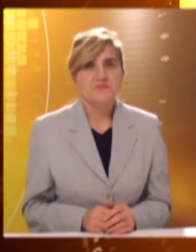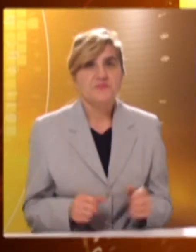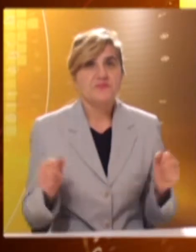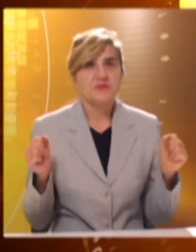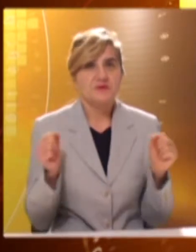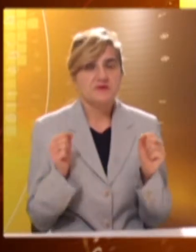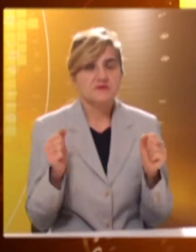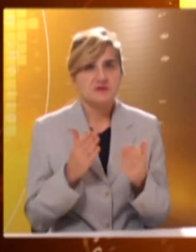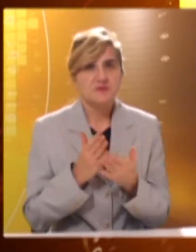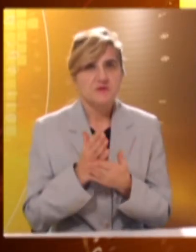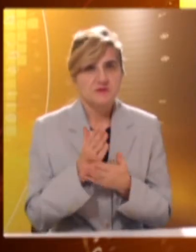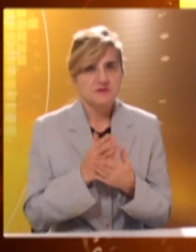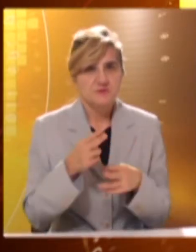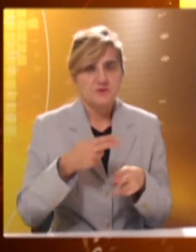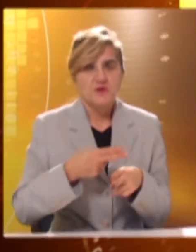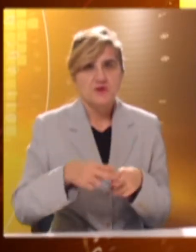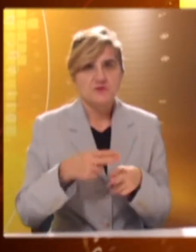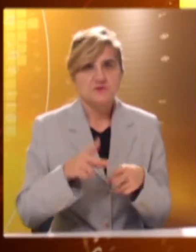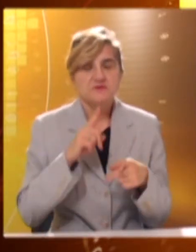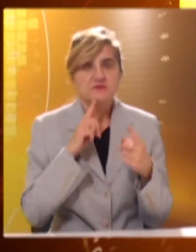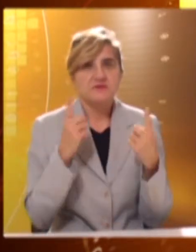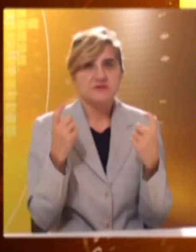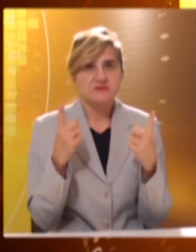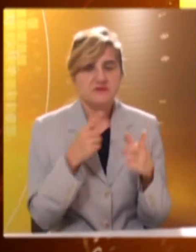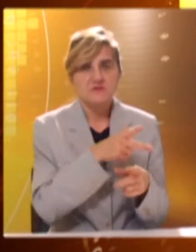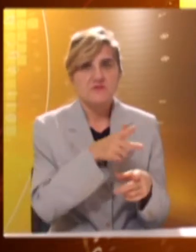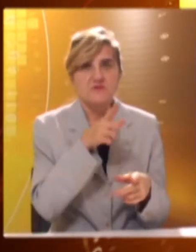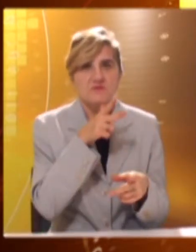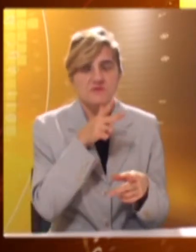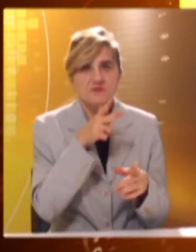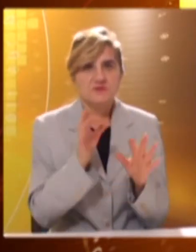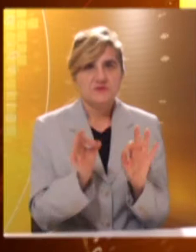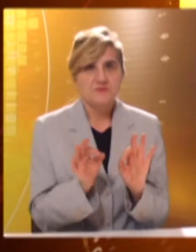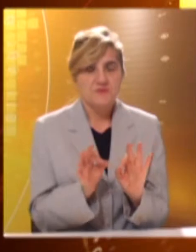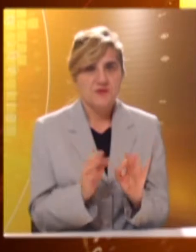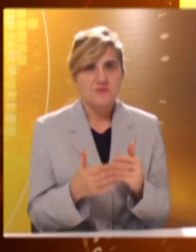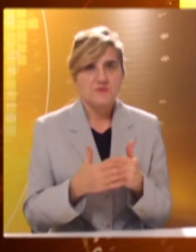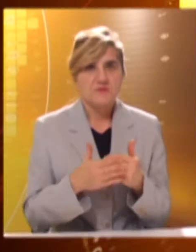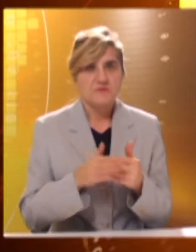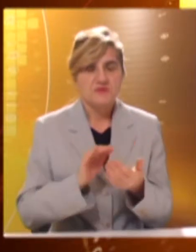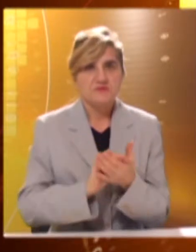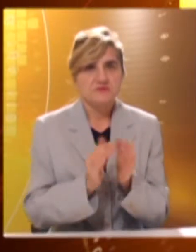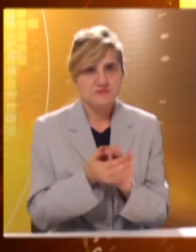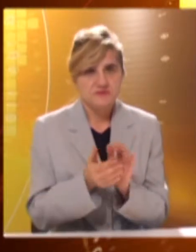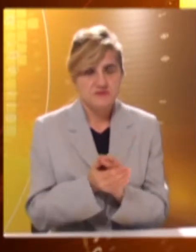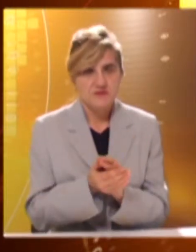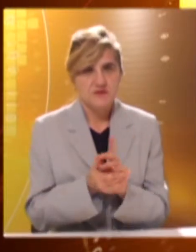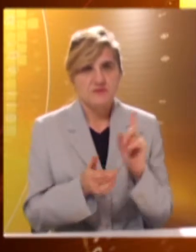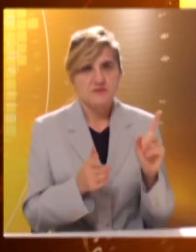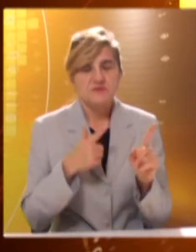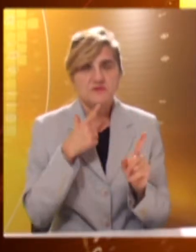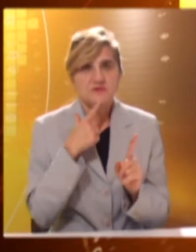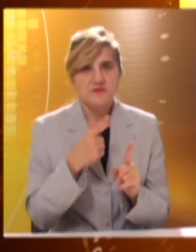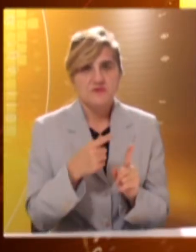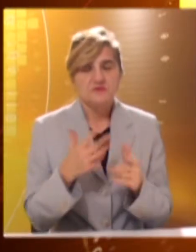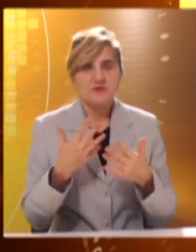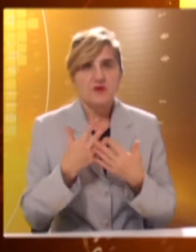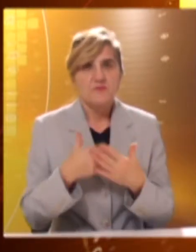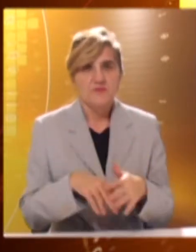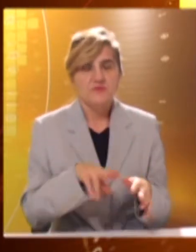javnog komunalnog preduzeća Čistoća i zelenilo u potpunosti je spremna za sneg. Rečeno je na smotri na kojoj je prikazana mehanizacija kojom